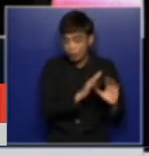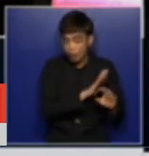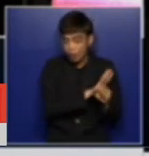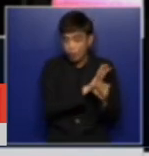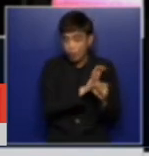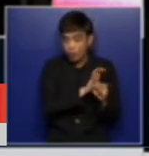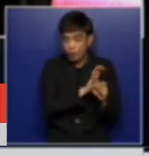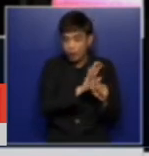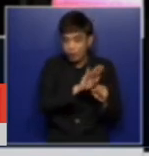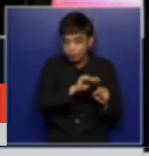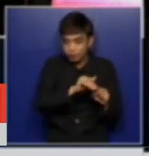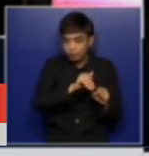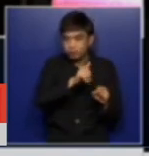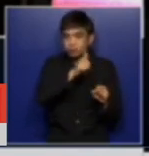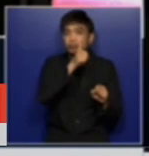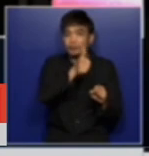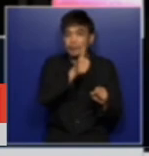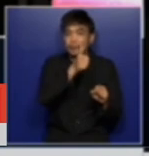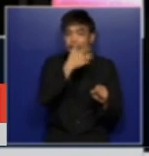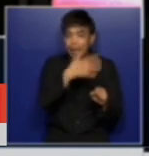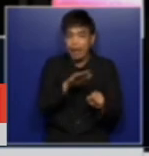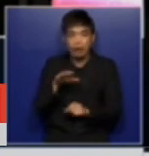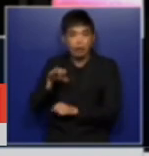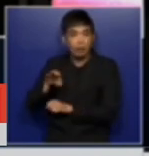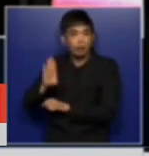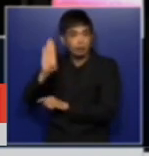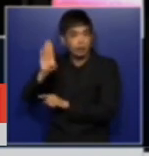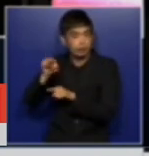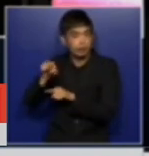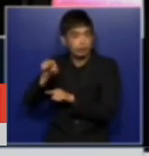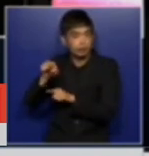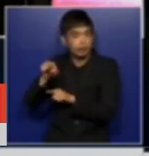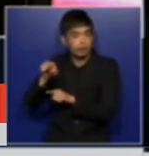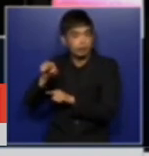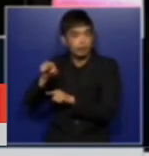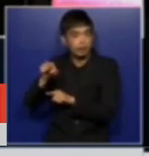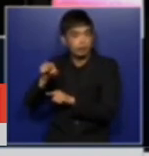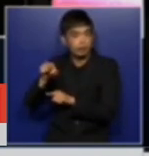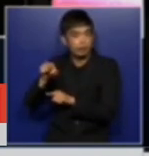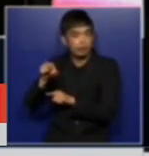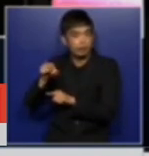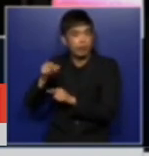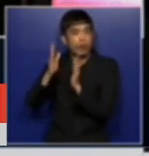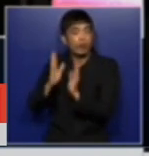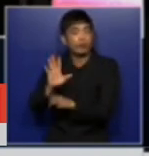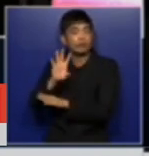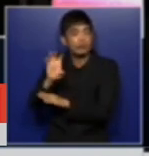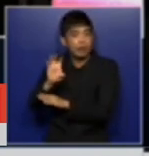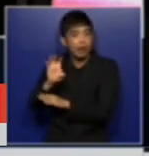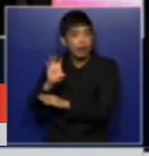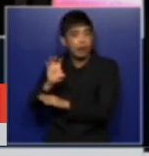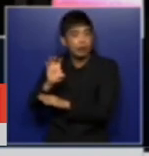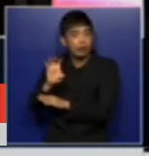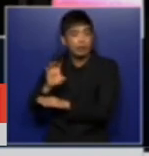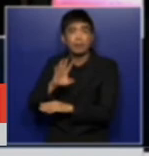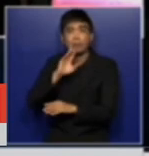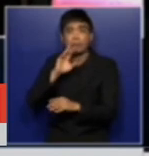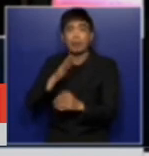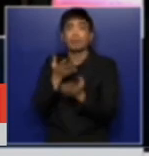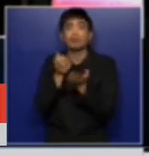ดีขึ้นแล้วไม่ใช่ว่าโรงงานอุตสาหกรรมนั้นจะสามารถรับมือผู้ใช้แรงงาน400คนนี้กลับ